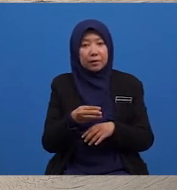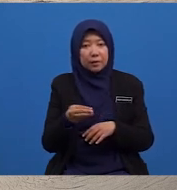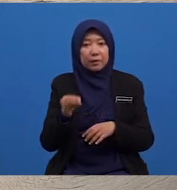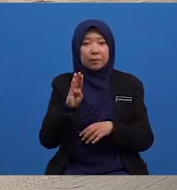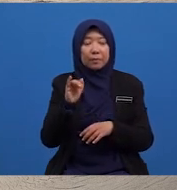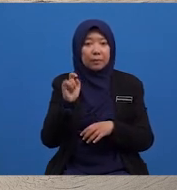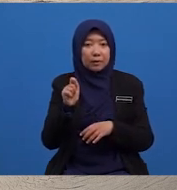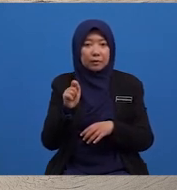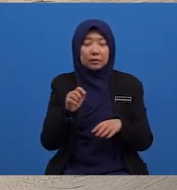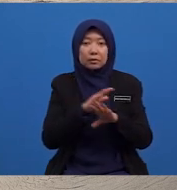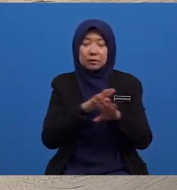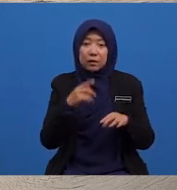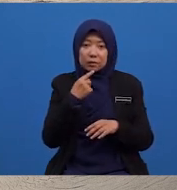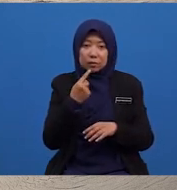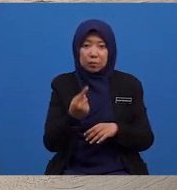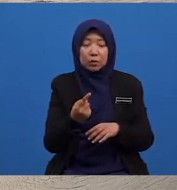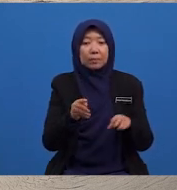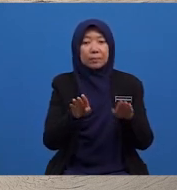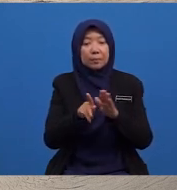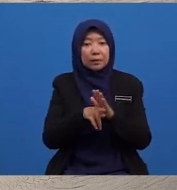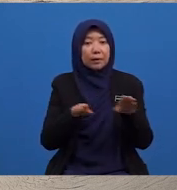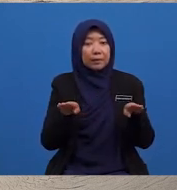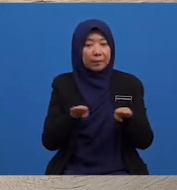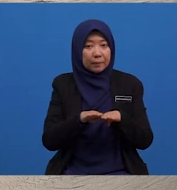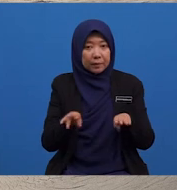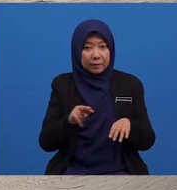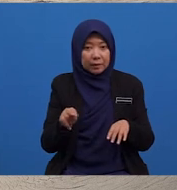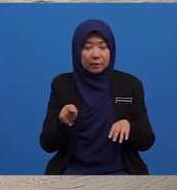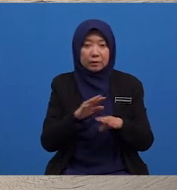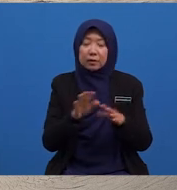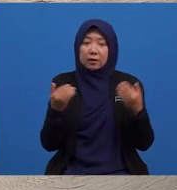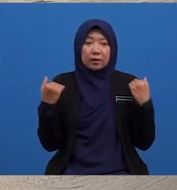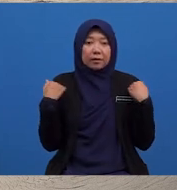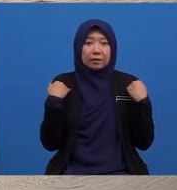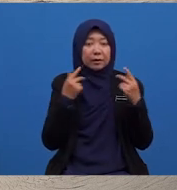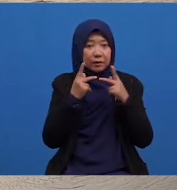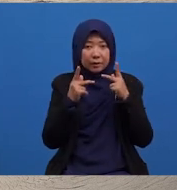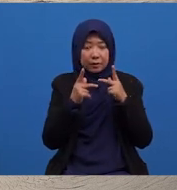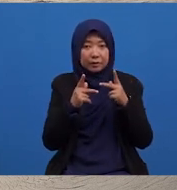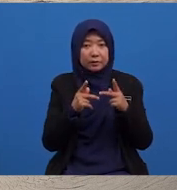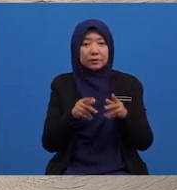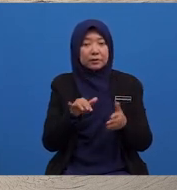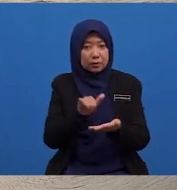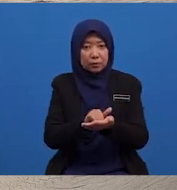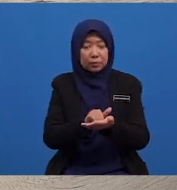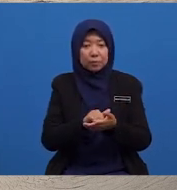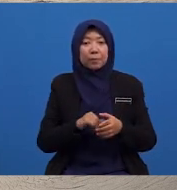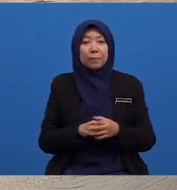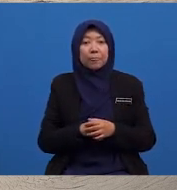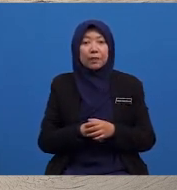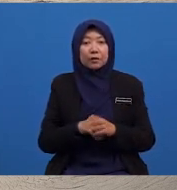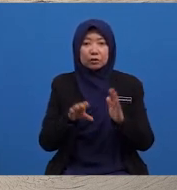yang tidak disebutkan perbandingan tidak didahului kata-kata perbandingan tersebut.